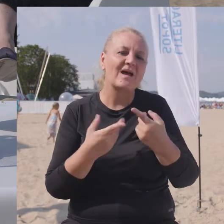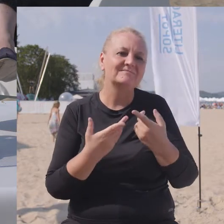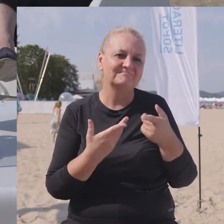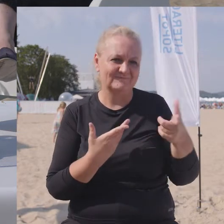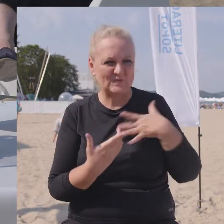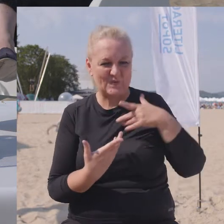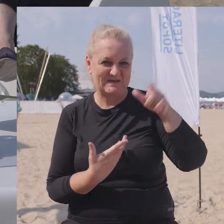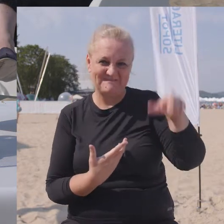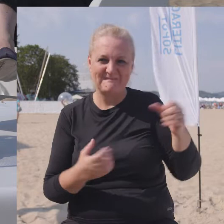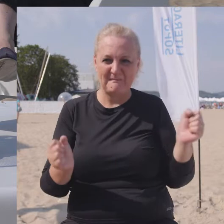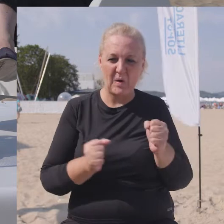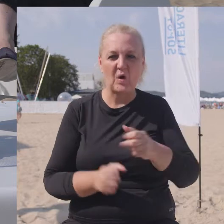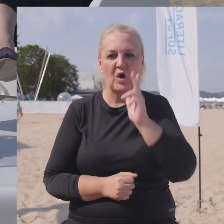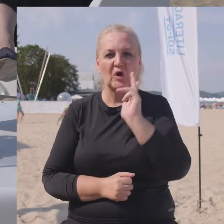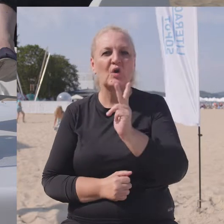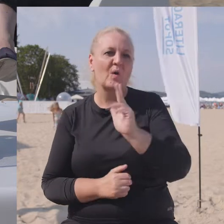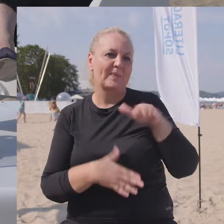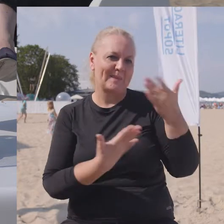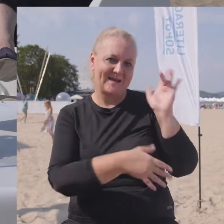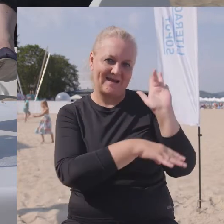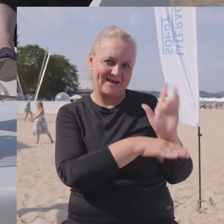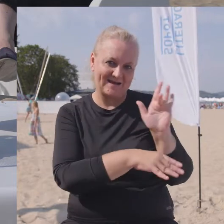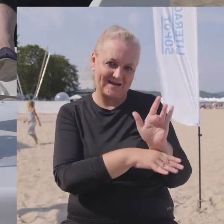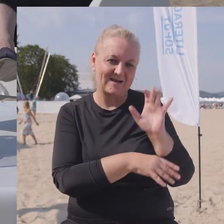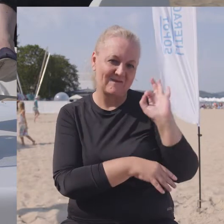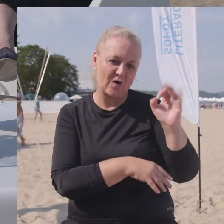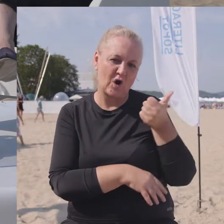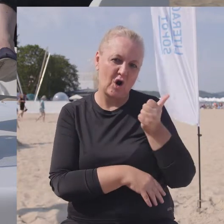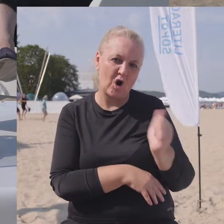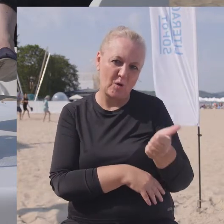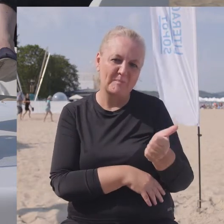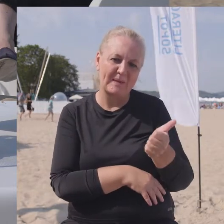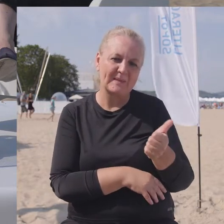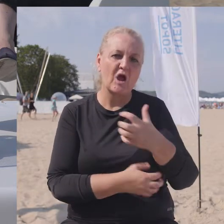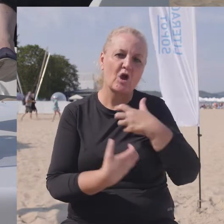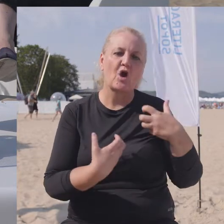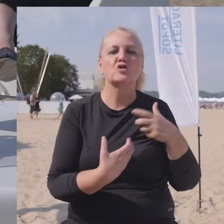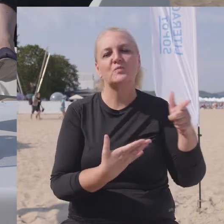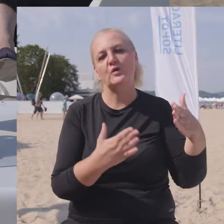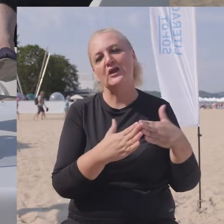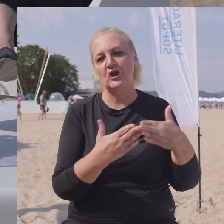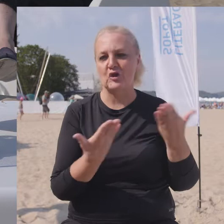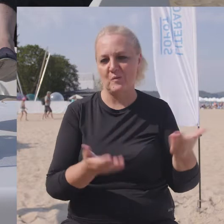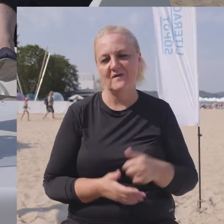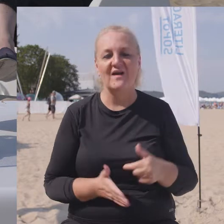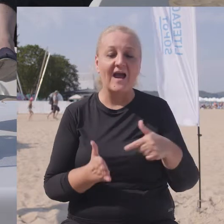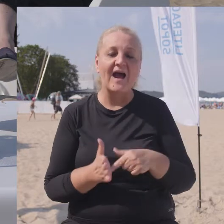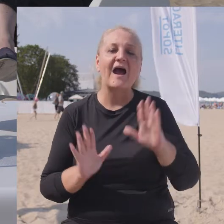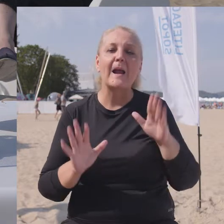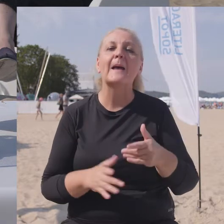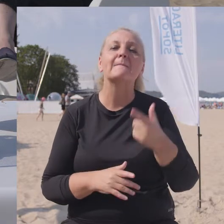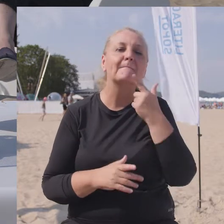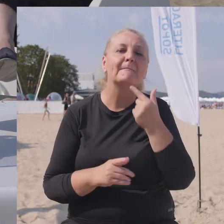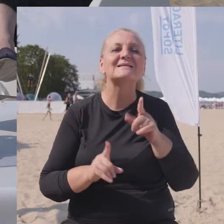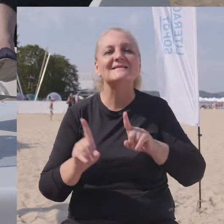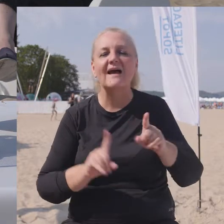potwornego strachu, że ktoś może skrytykować w tym wypadku jej kompetencje jako gospodyni domowej. Ale z takich małych gestów